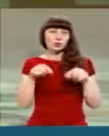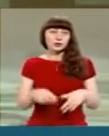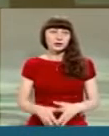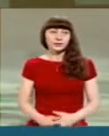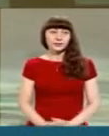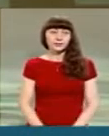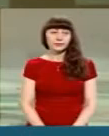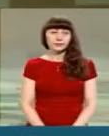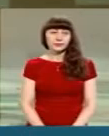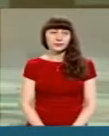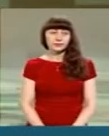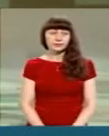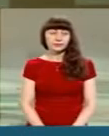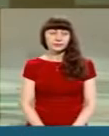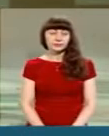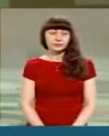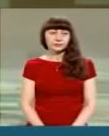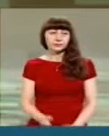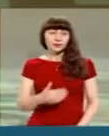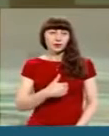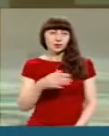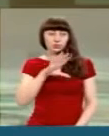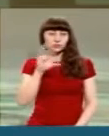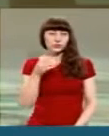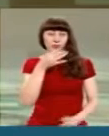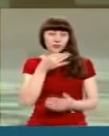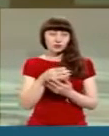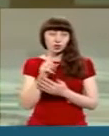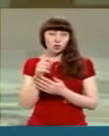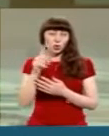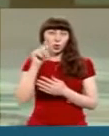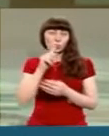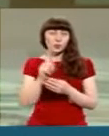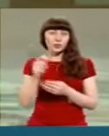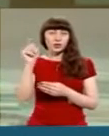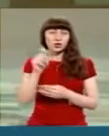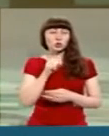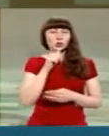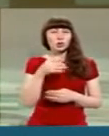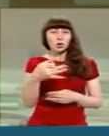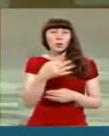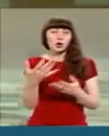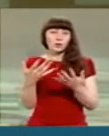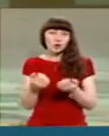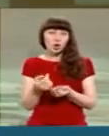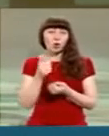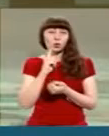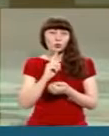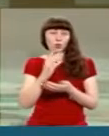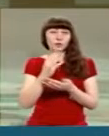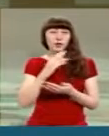айтарым, осында Қостанай облысына келіңіздер, көріңіздер, сіздерге де осы мемлекеттік бағдарлама бойынша үй